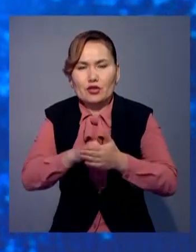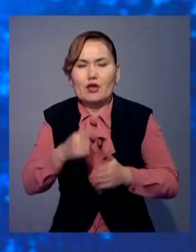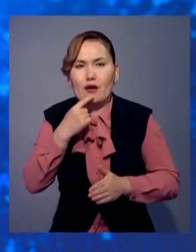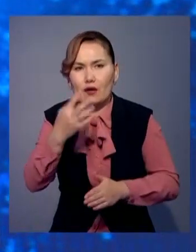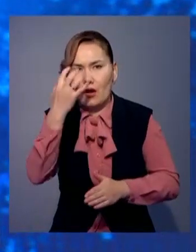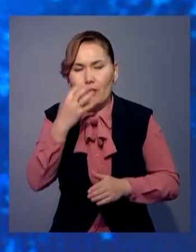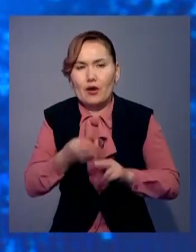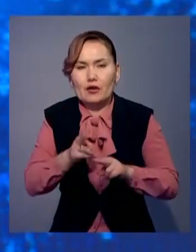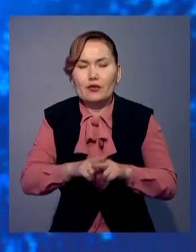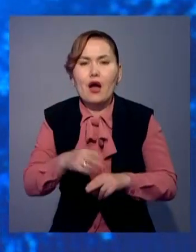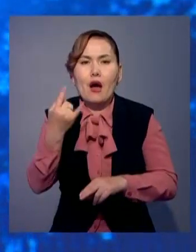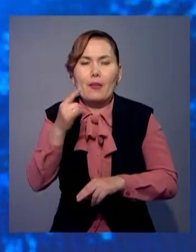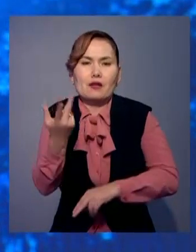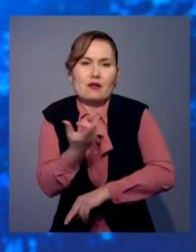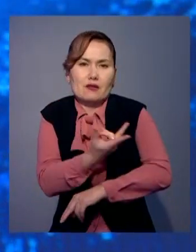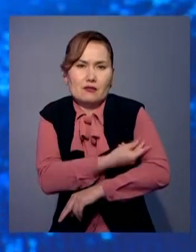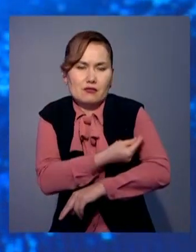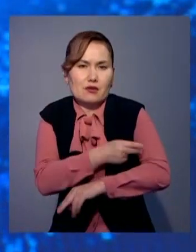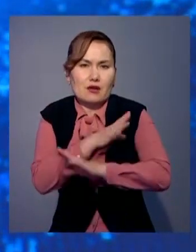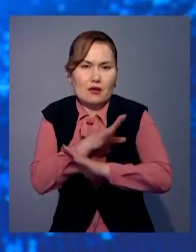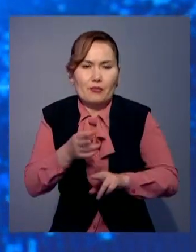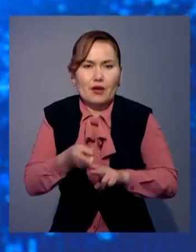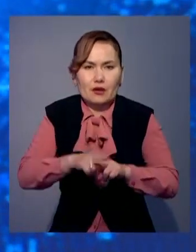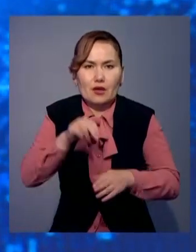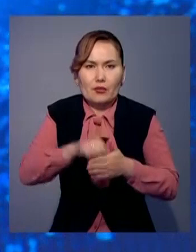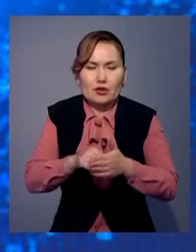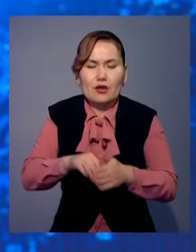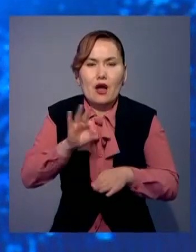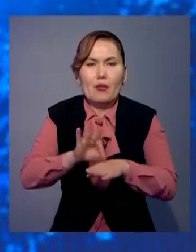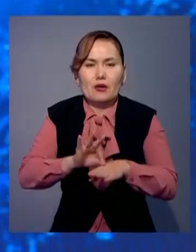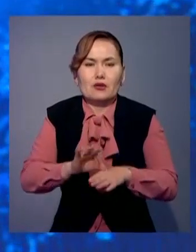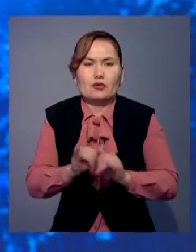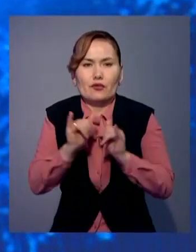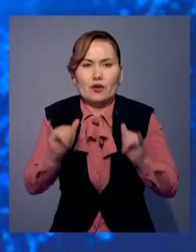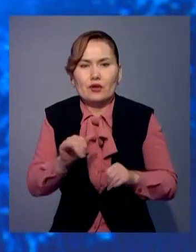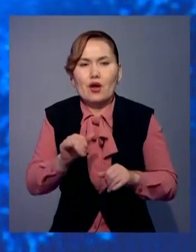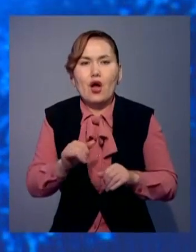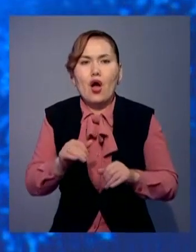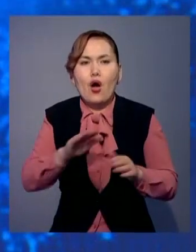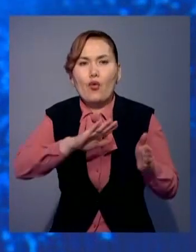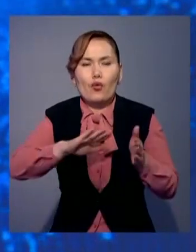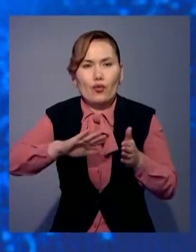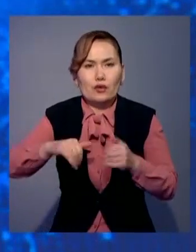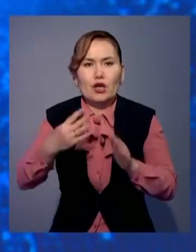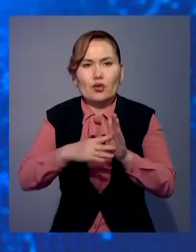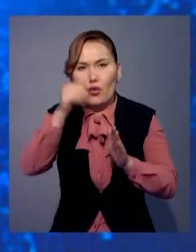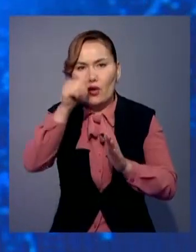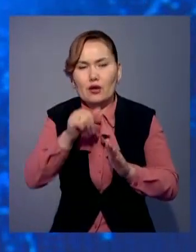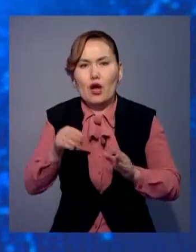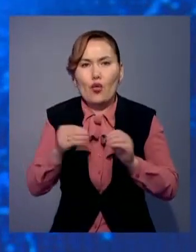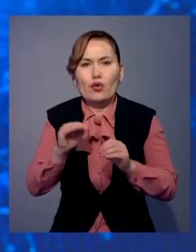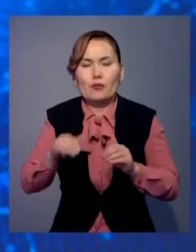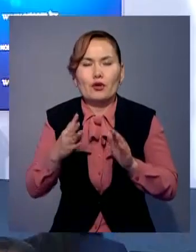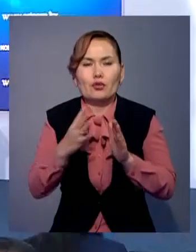екпе алмаған болып шықты. Бұл туралы бүгін еліміздің бас санитары Жандарбек Бекшин мәлімдеді. Өткен 9 айда 10896